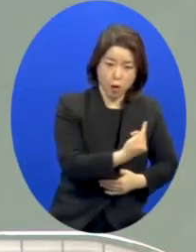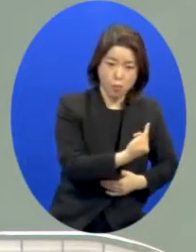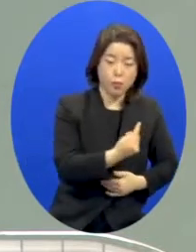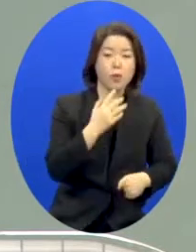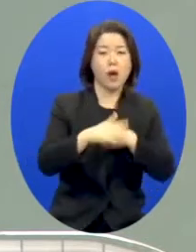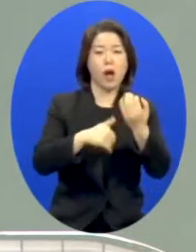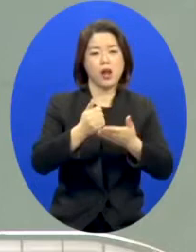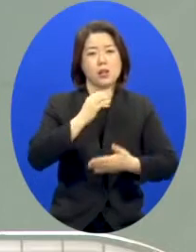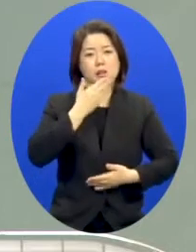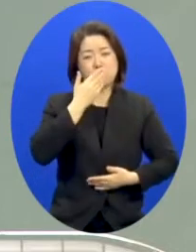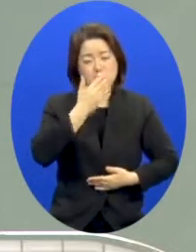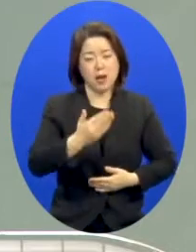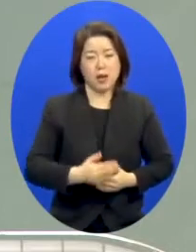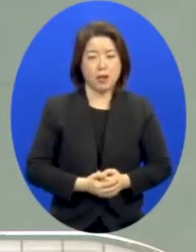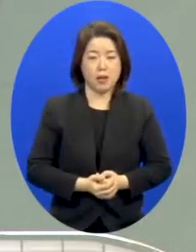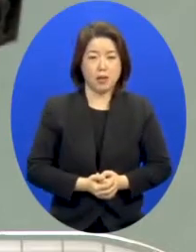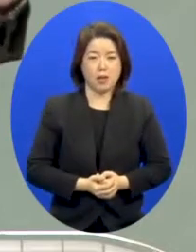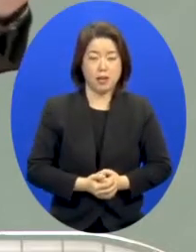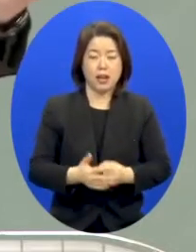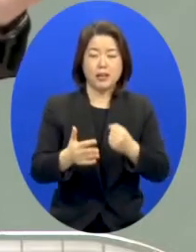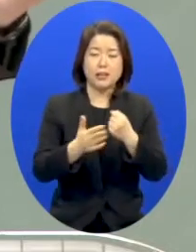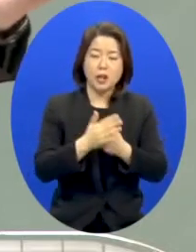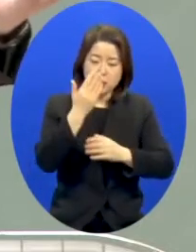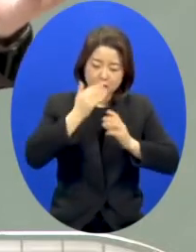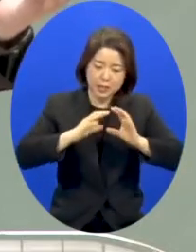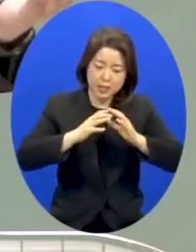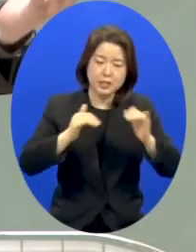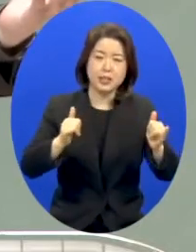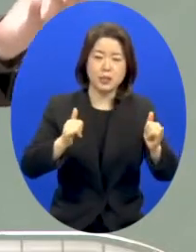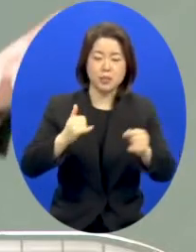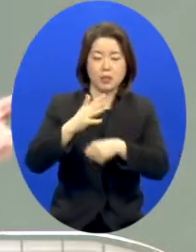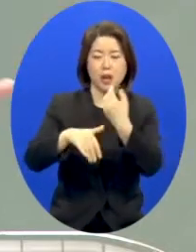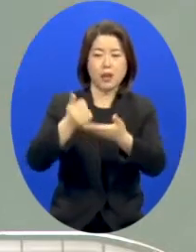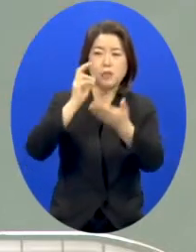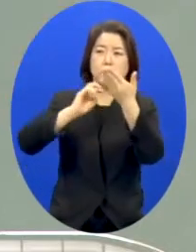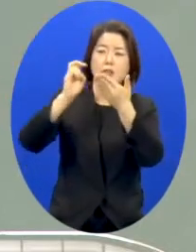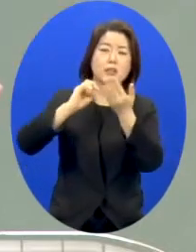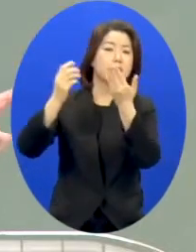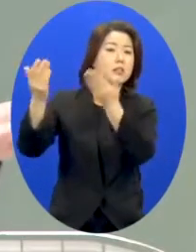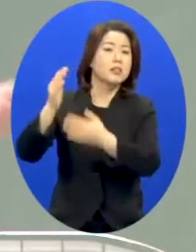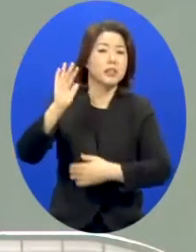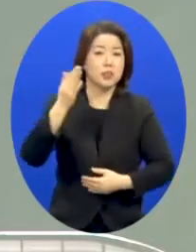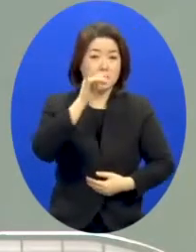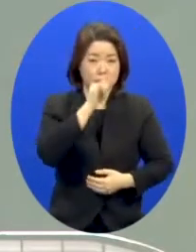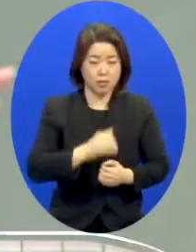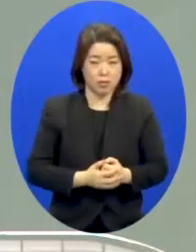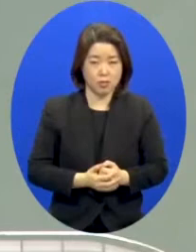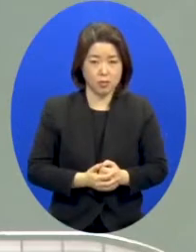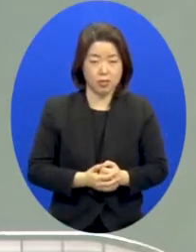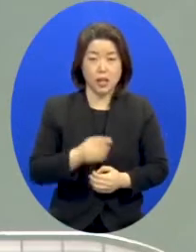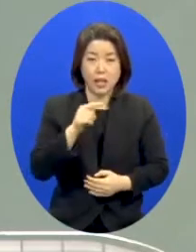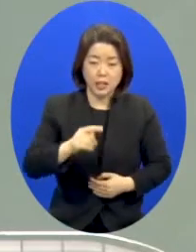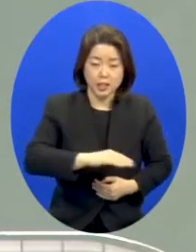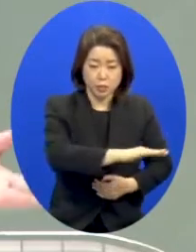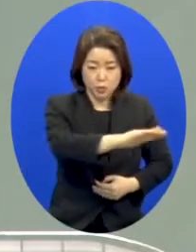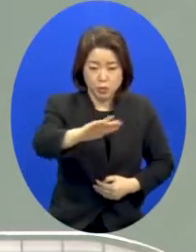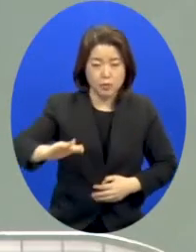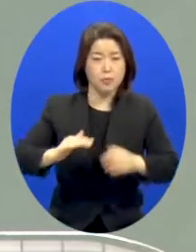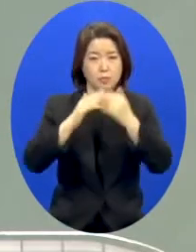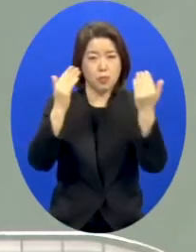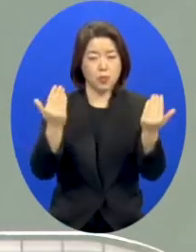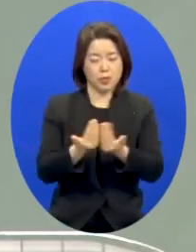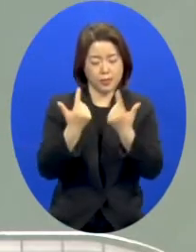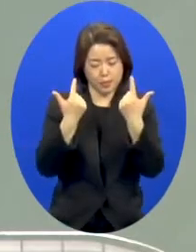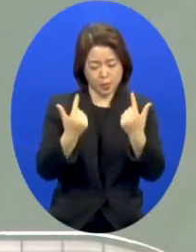그래서 이스라엘 백성 은 하나님을 찬양할 수밖에 없었습니다 근데 여러분 이것은 우리 모두의 다 동일한